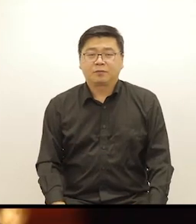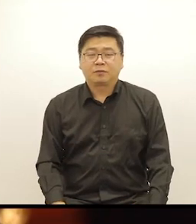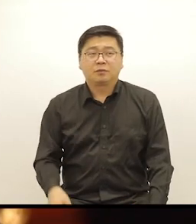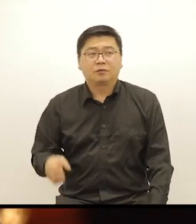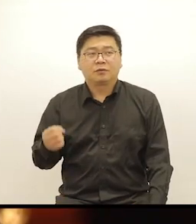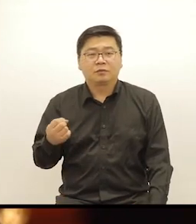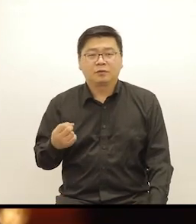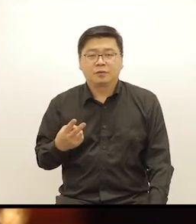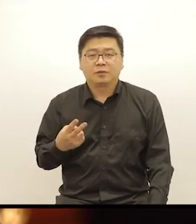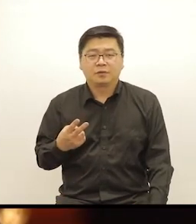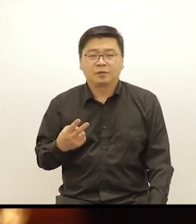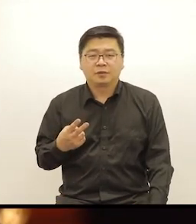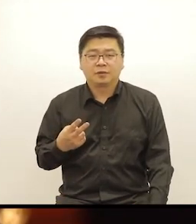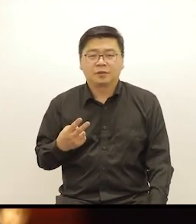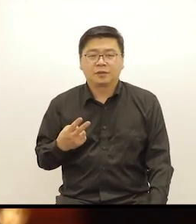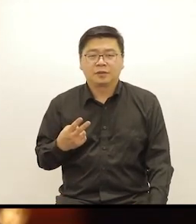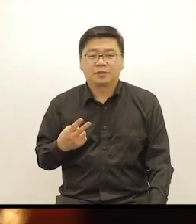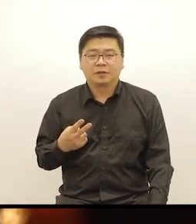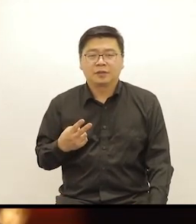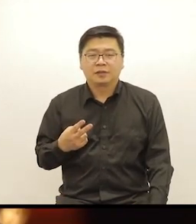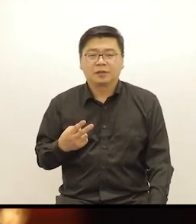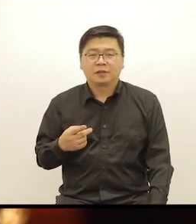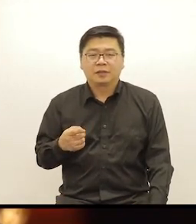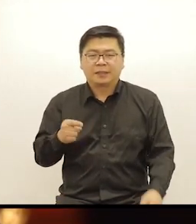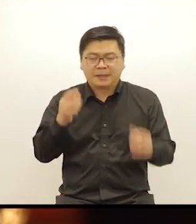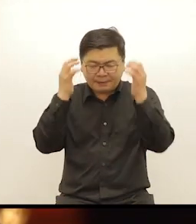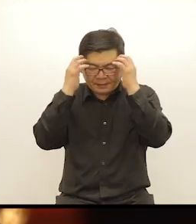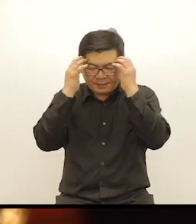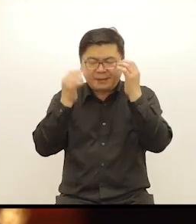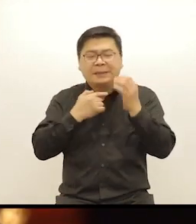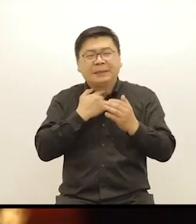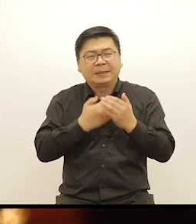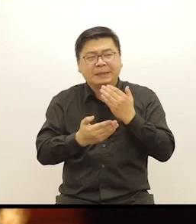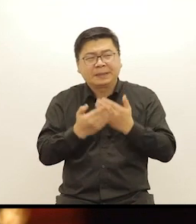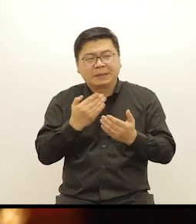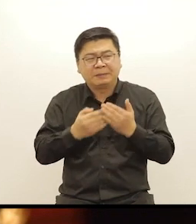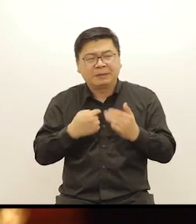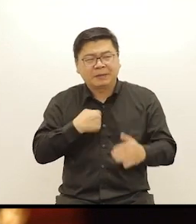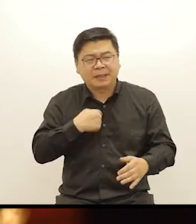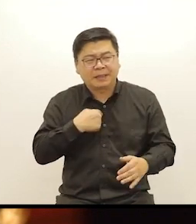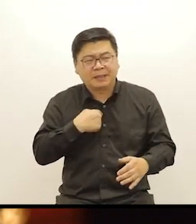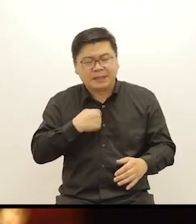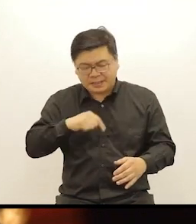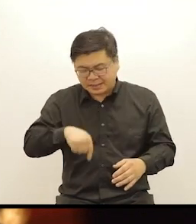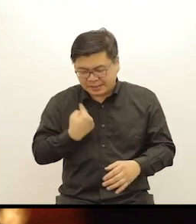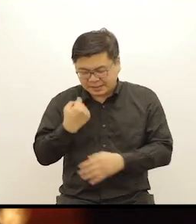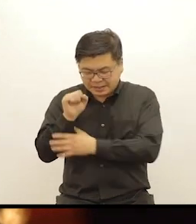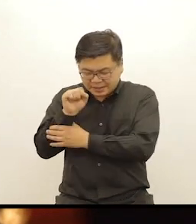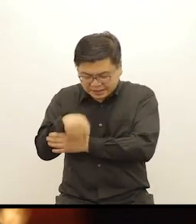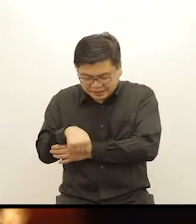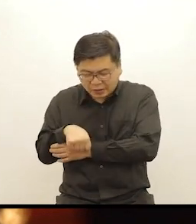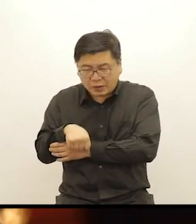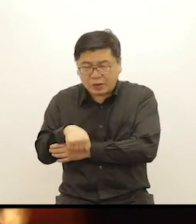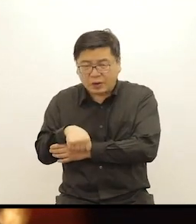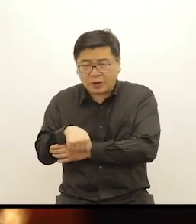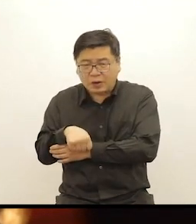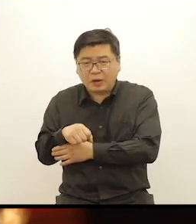아니면은 그 이 고난을 겪고 있는 어떤 자기 자신을 인정하지